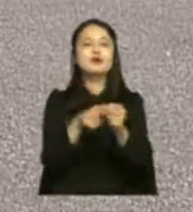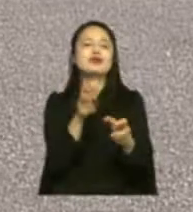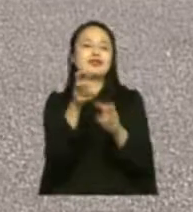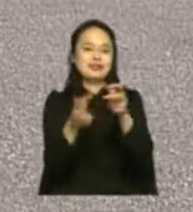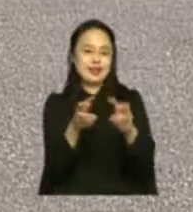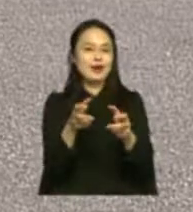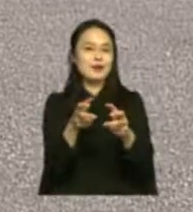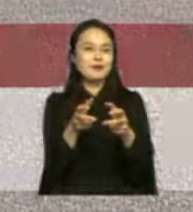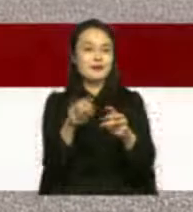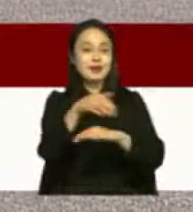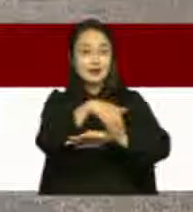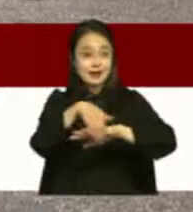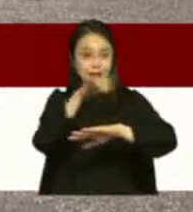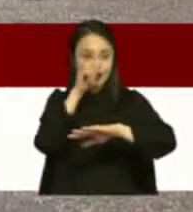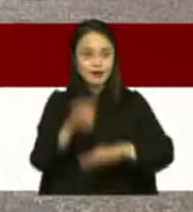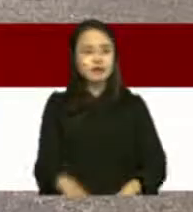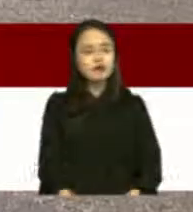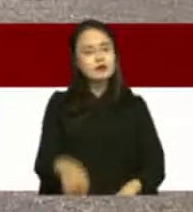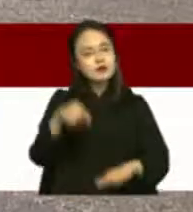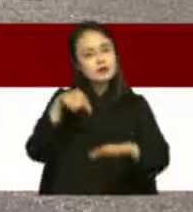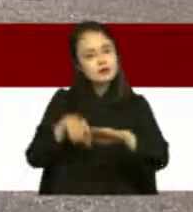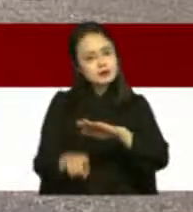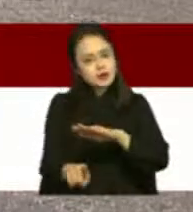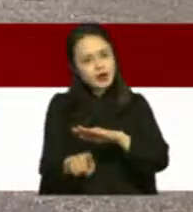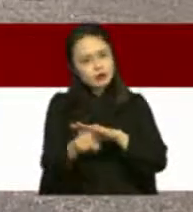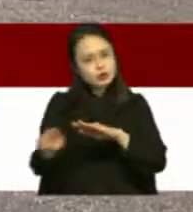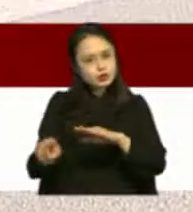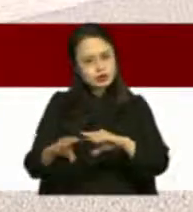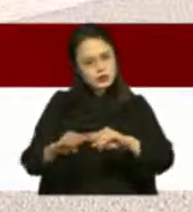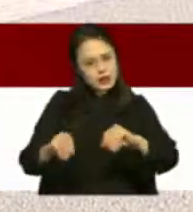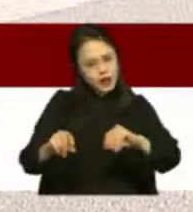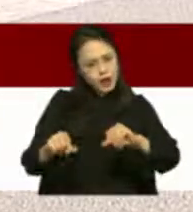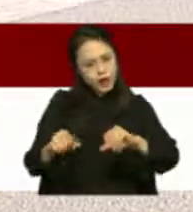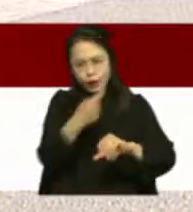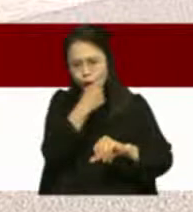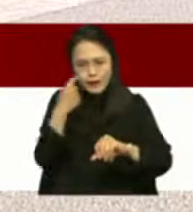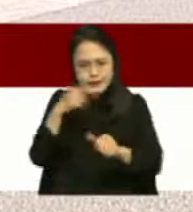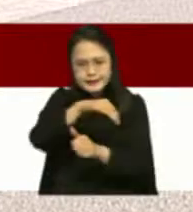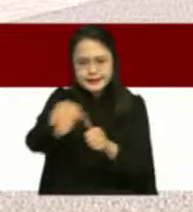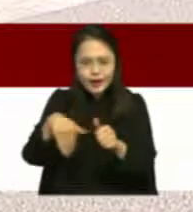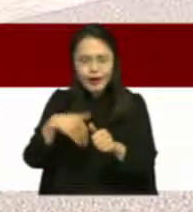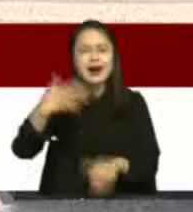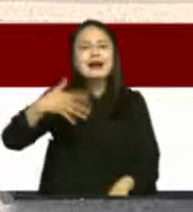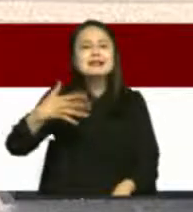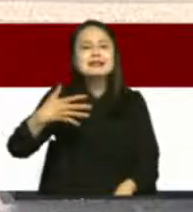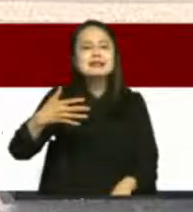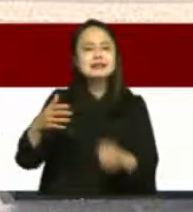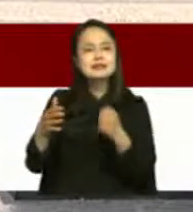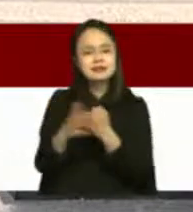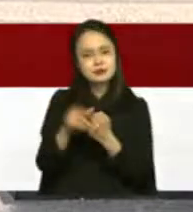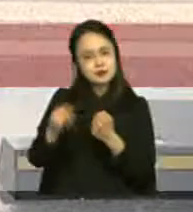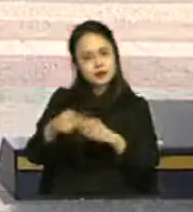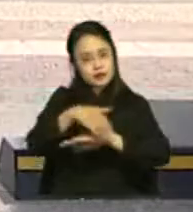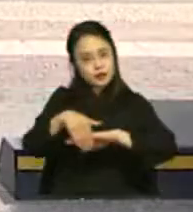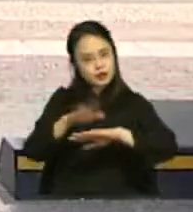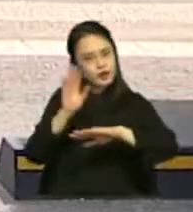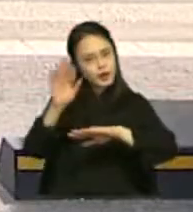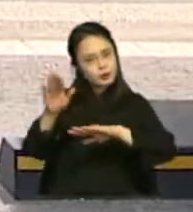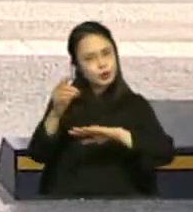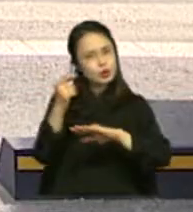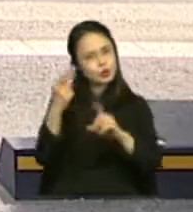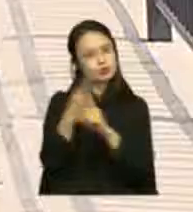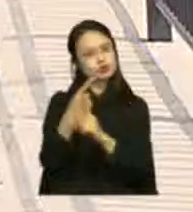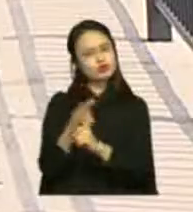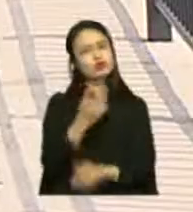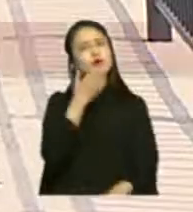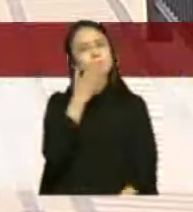성동구는 주차장 용지가 하천 용지인데다 지하부의 상태를 알 수 없어 관련 조사 후 설계가 바뀔 수도 있다고 설명했습니다.